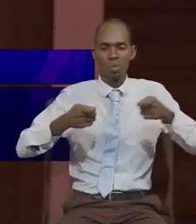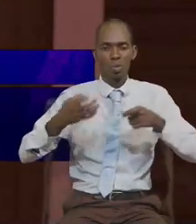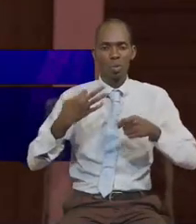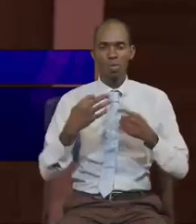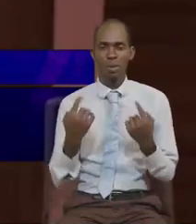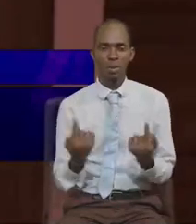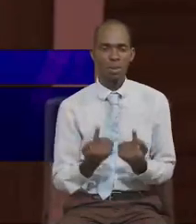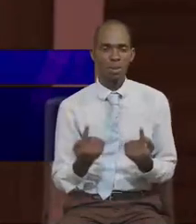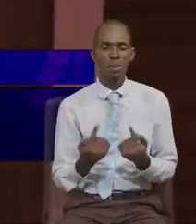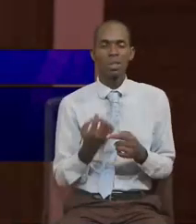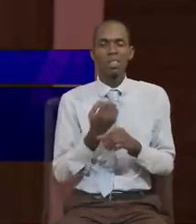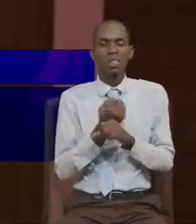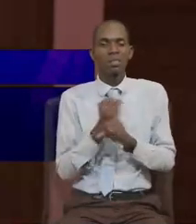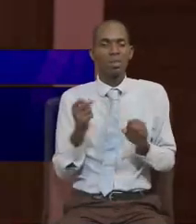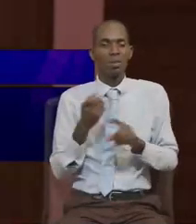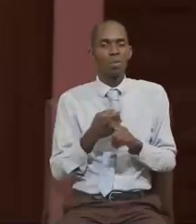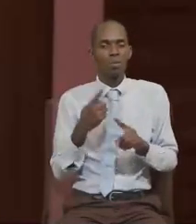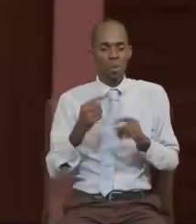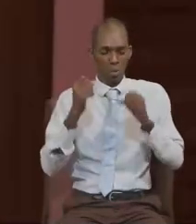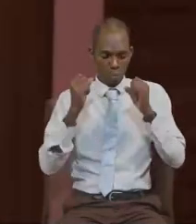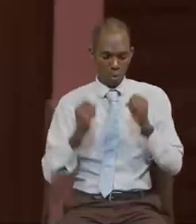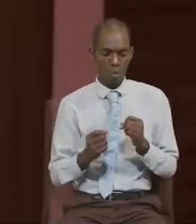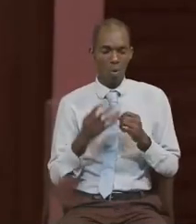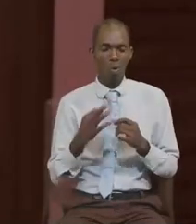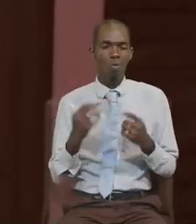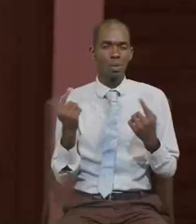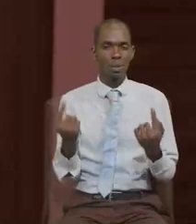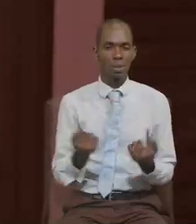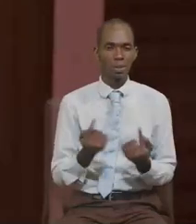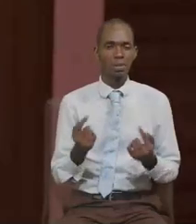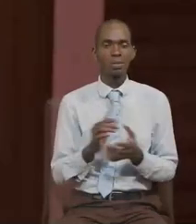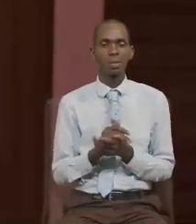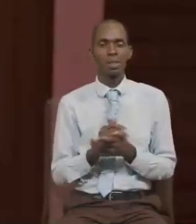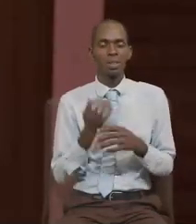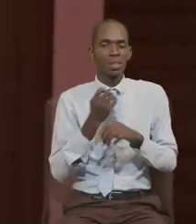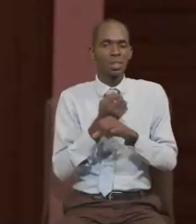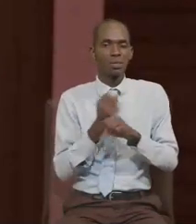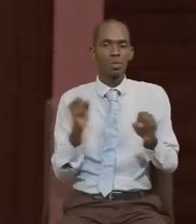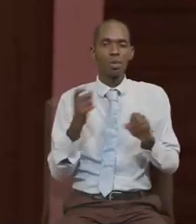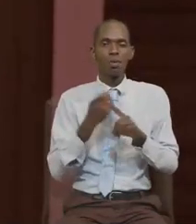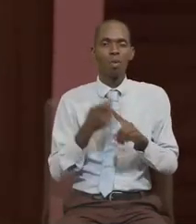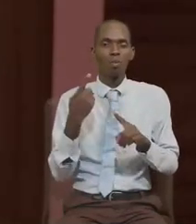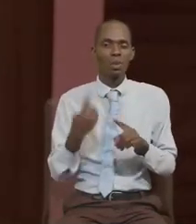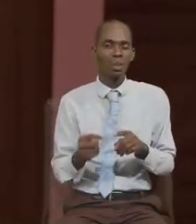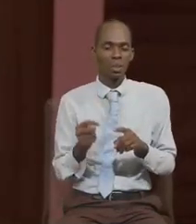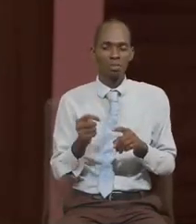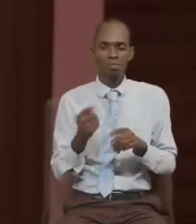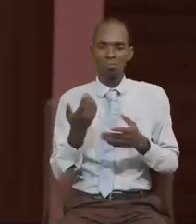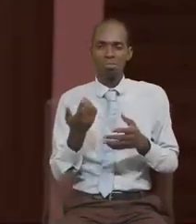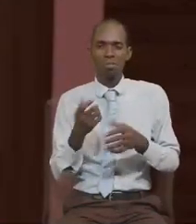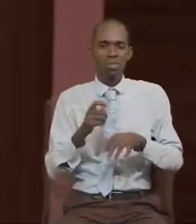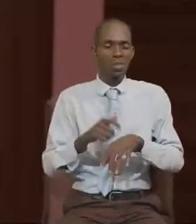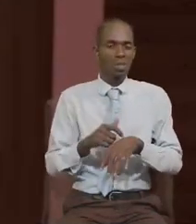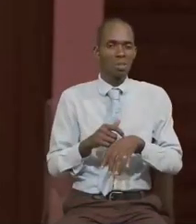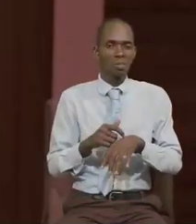le salut de la puissance du péché, le salut de la tyrannie du péché, ce